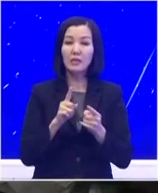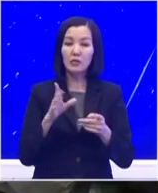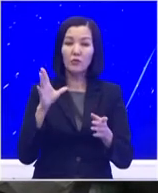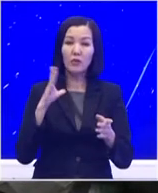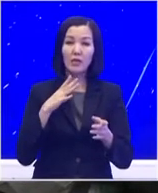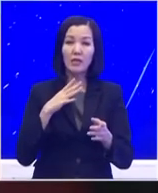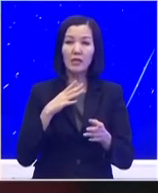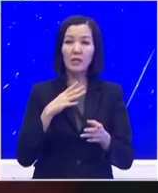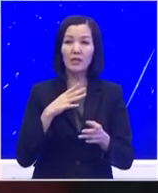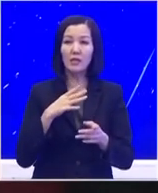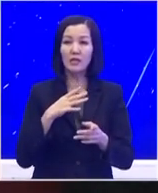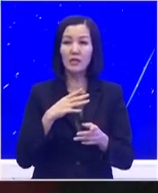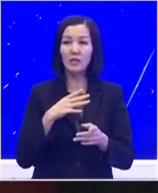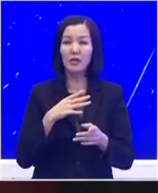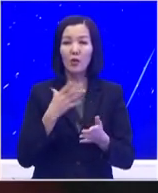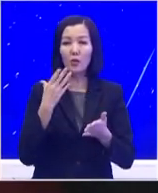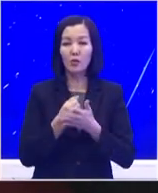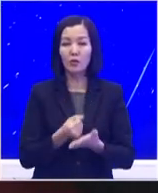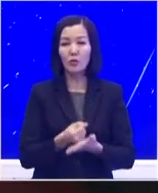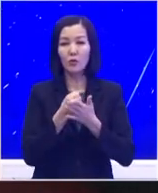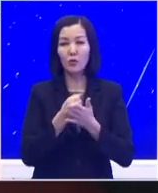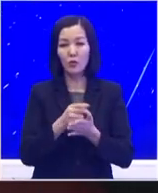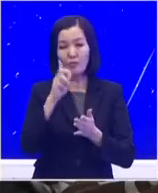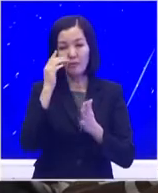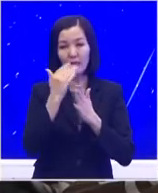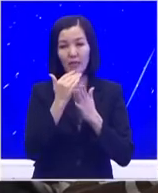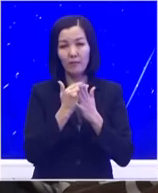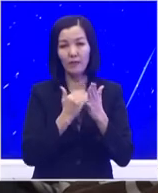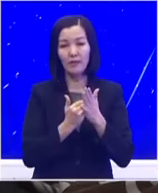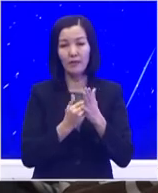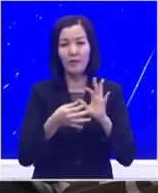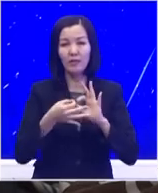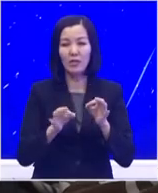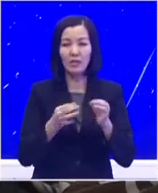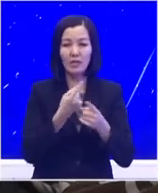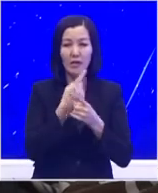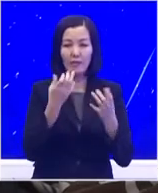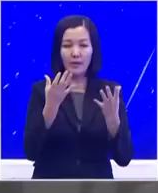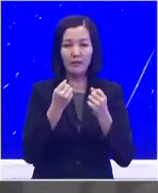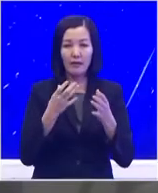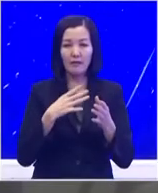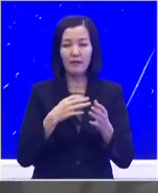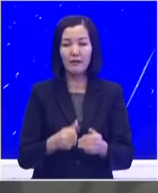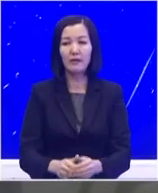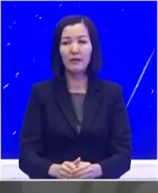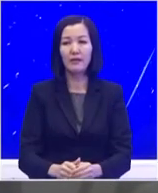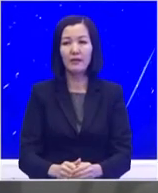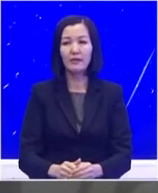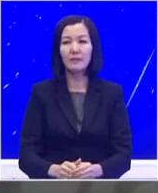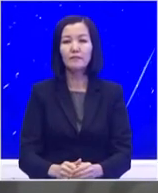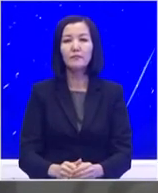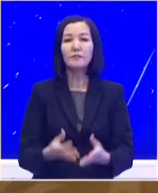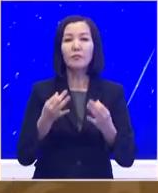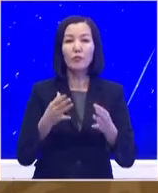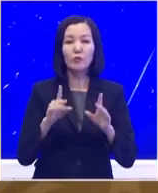ақжаулықтылар олжалы болды. Өздерін қолдауға арналған мемлекеттік бағдарламалар туралы толыққанды мағлұматқа ие болды. Қарап